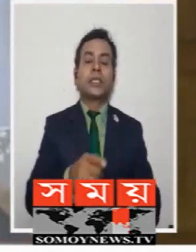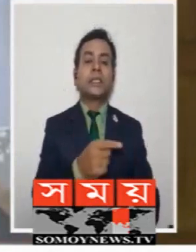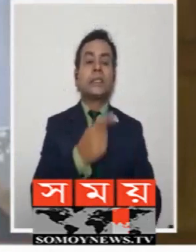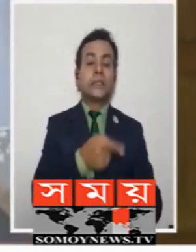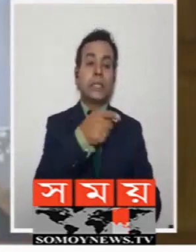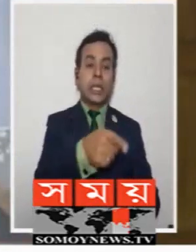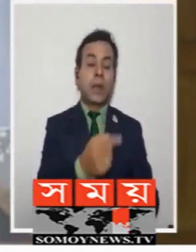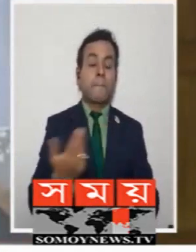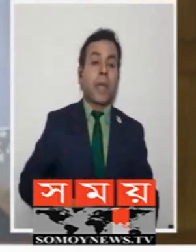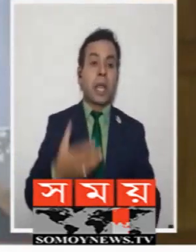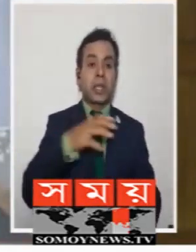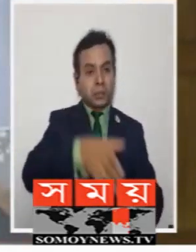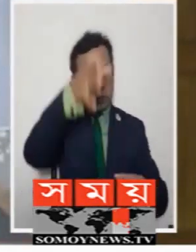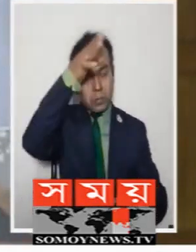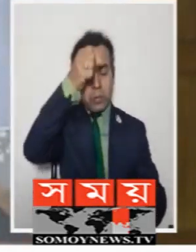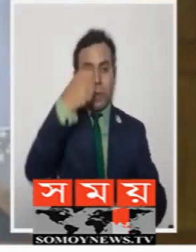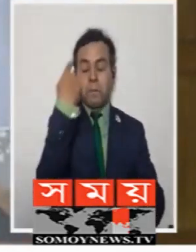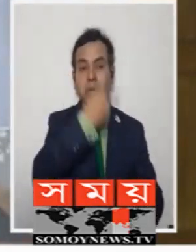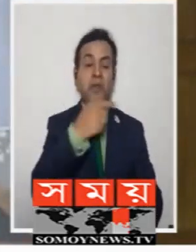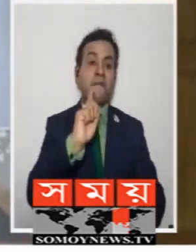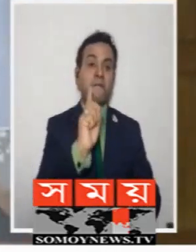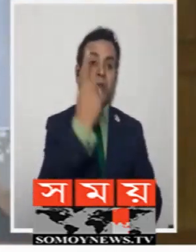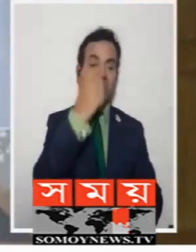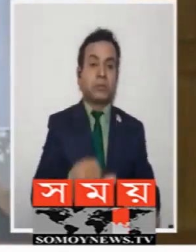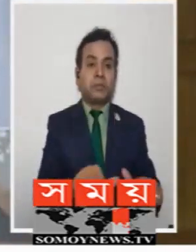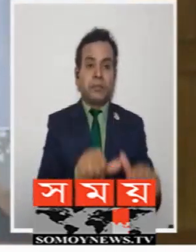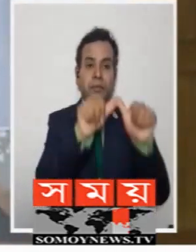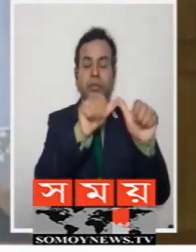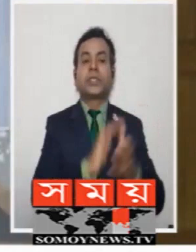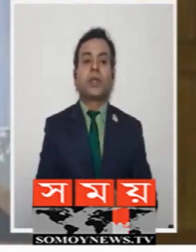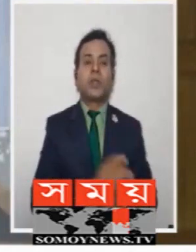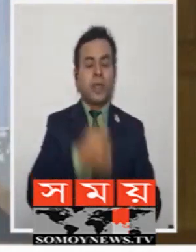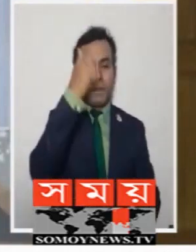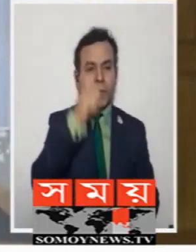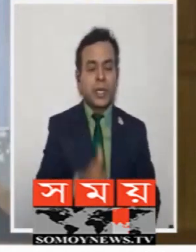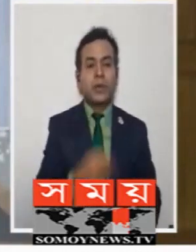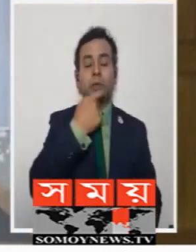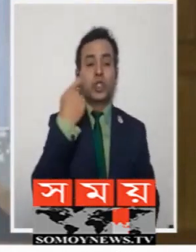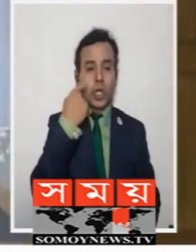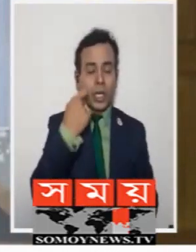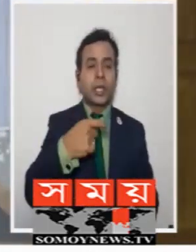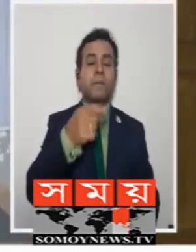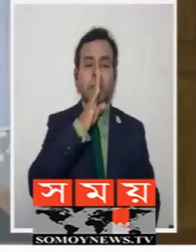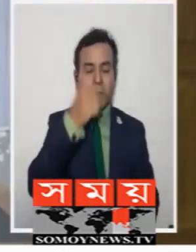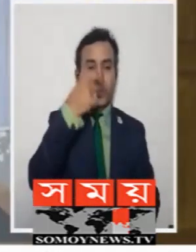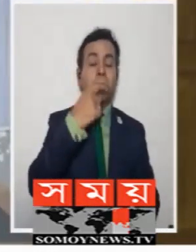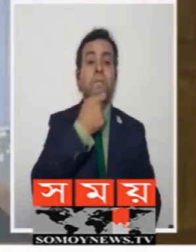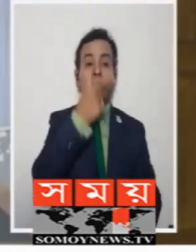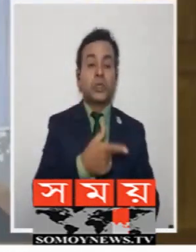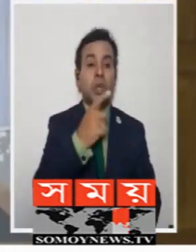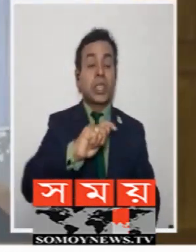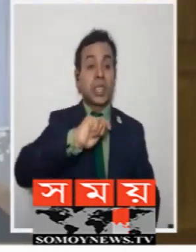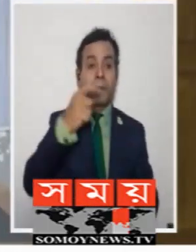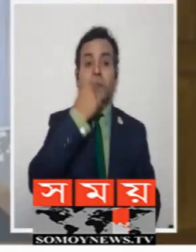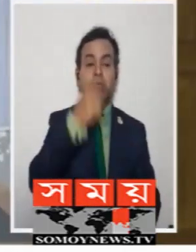বহুবিধ দিকে উনি আমাদেরকে দিক নির্দেশনা দিতেন। বাংলাদেশ একজন বাতিঘরকে হারালো, আমরা তার বিধি আত্মার শান্তি কামনা